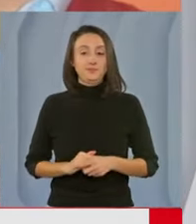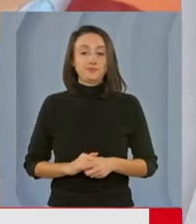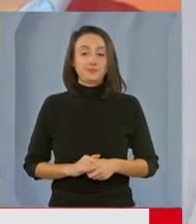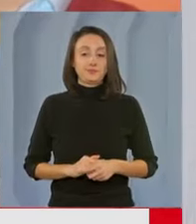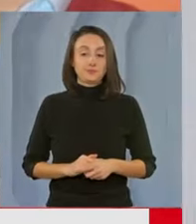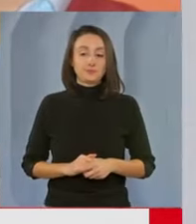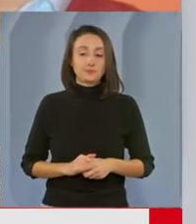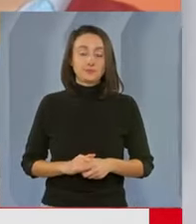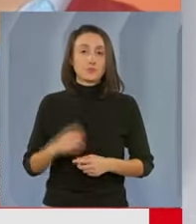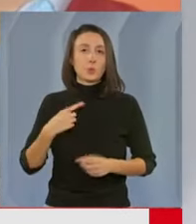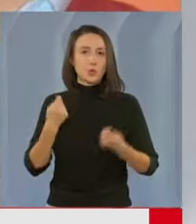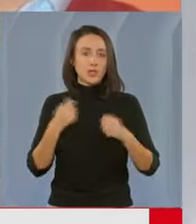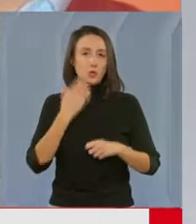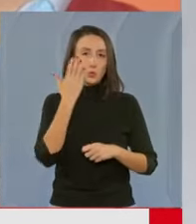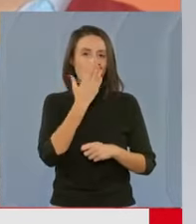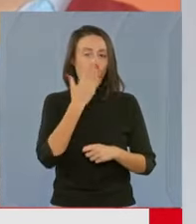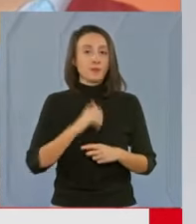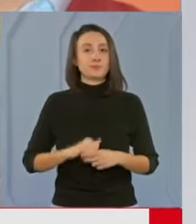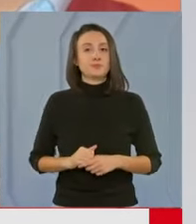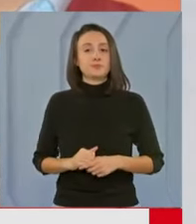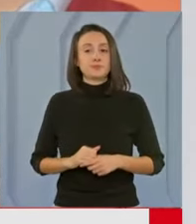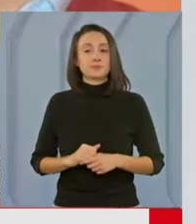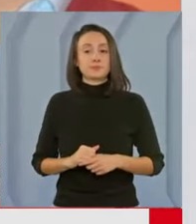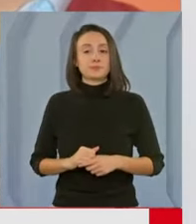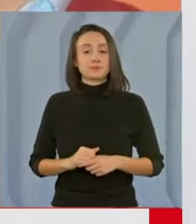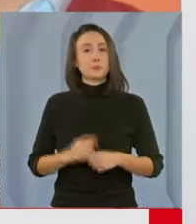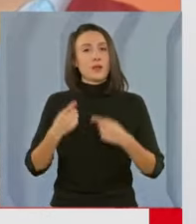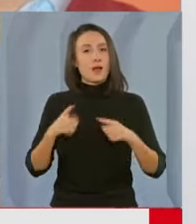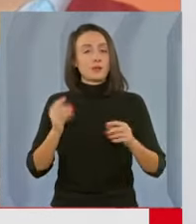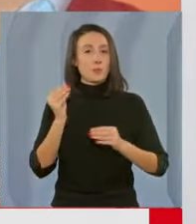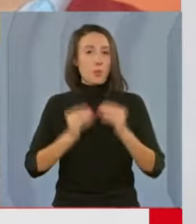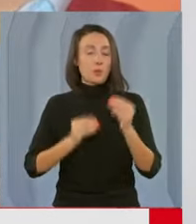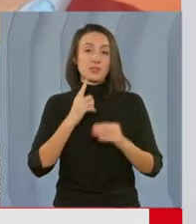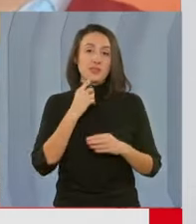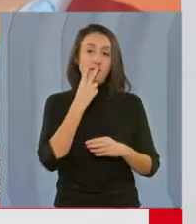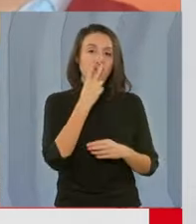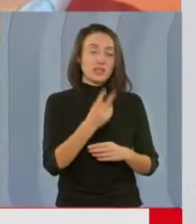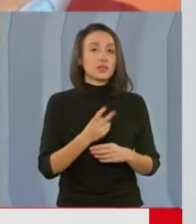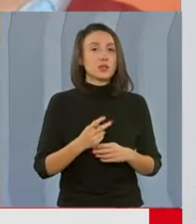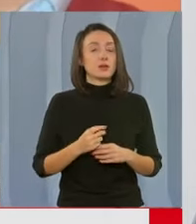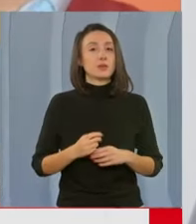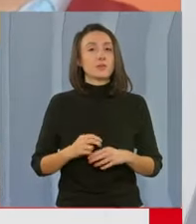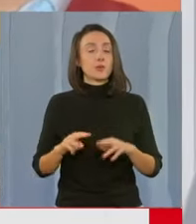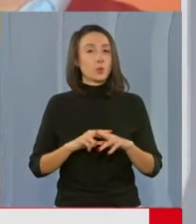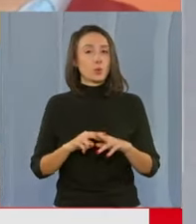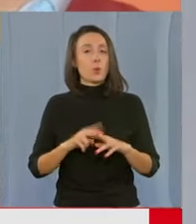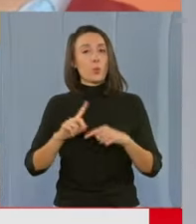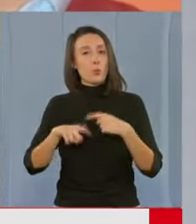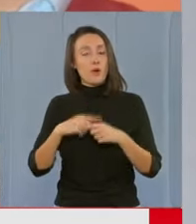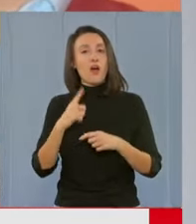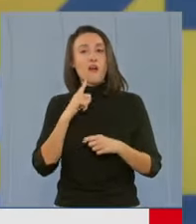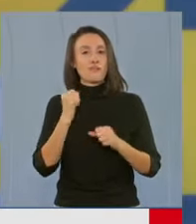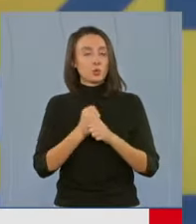aceasta cu închiderea școlilor, puteai să trebuia să ai alte preocupări decât să te vezi cu colegii tăi ce au mai făcut